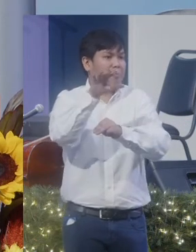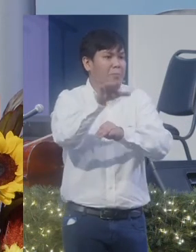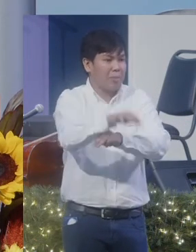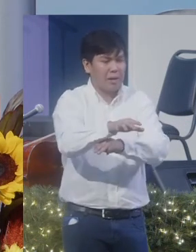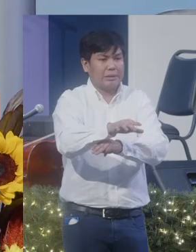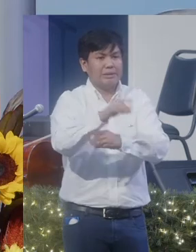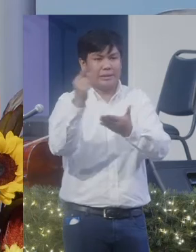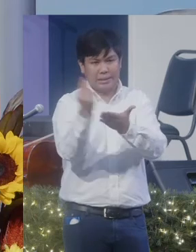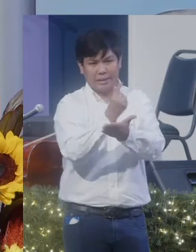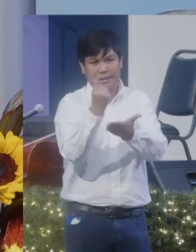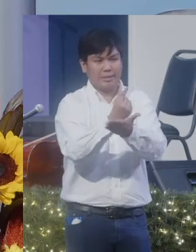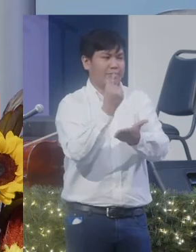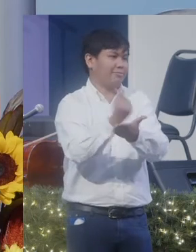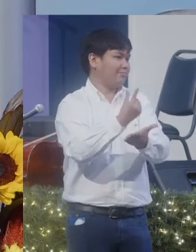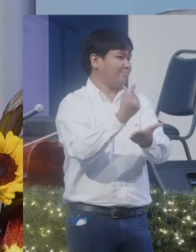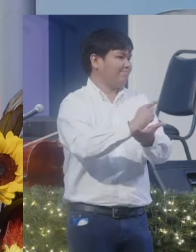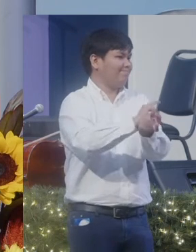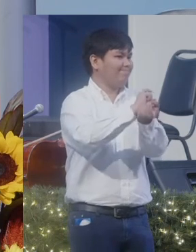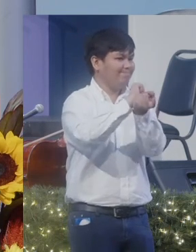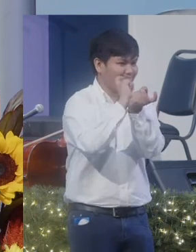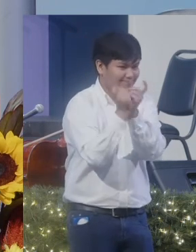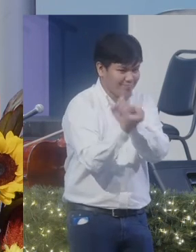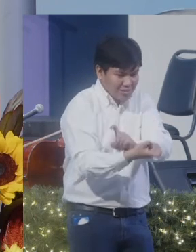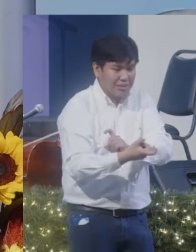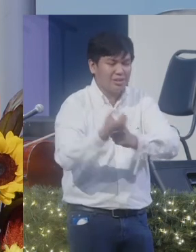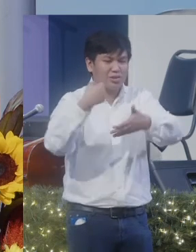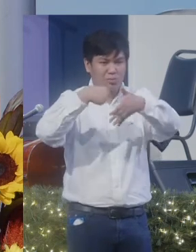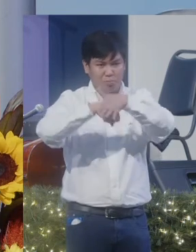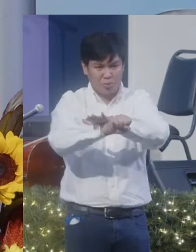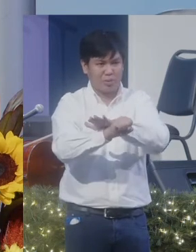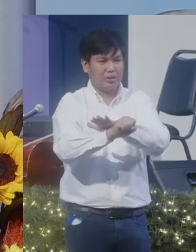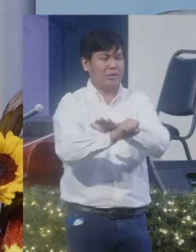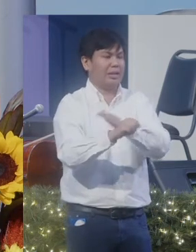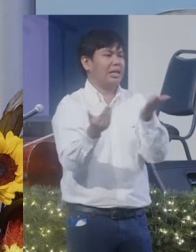pagbabagong loob, born again,